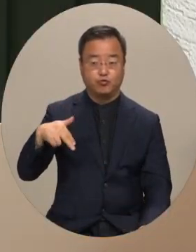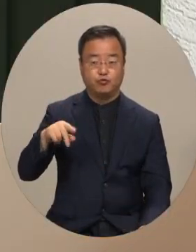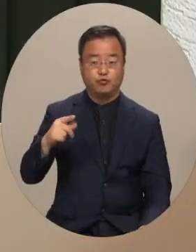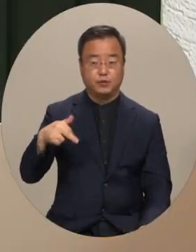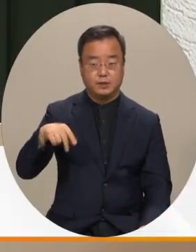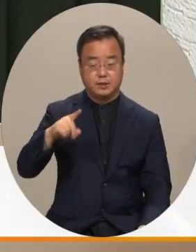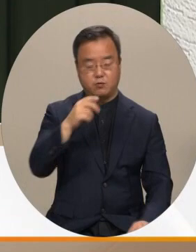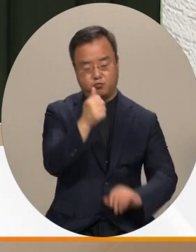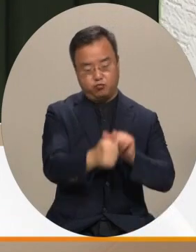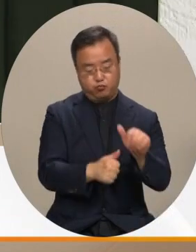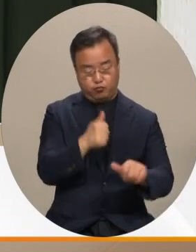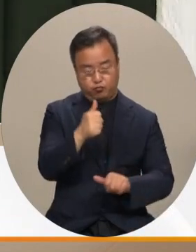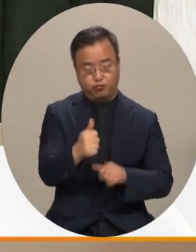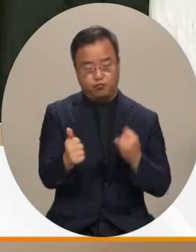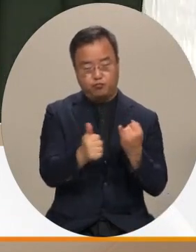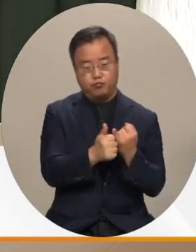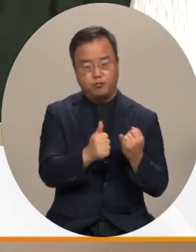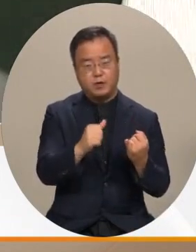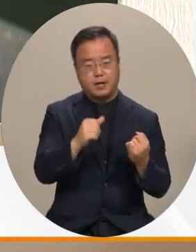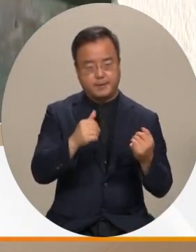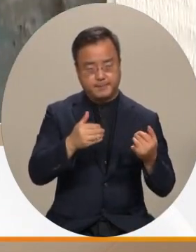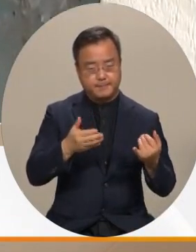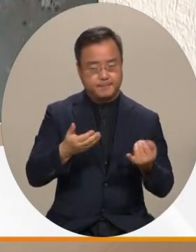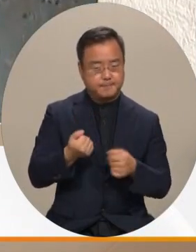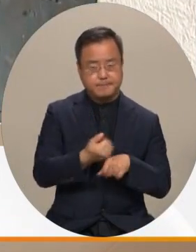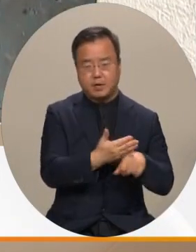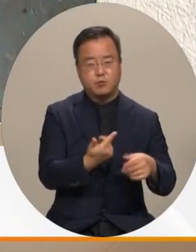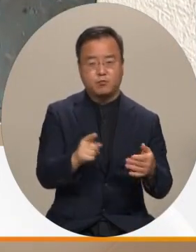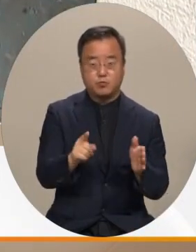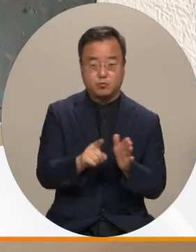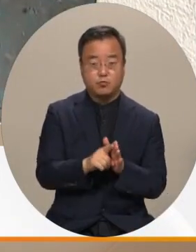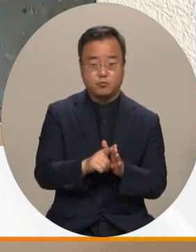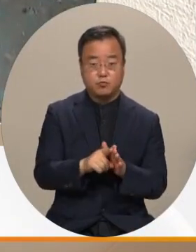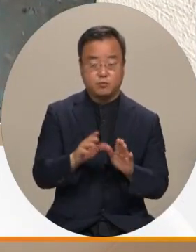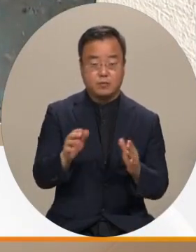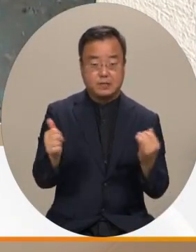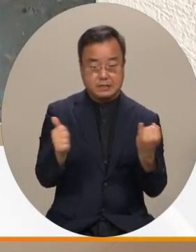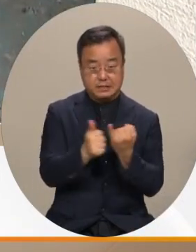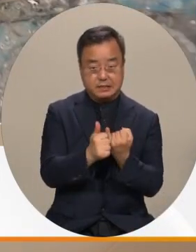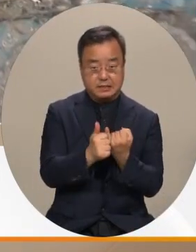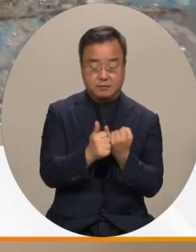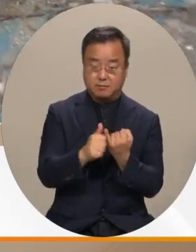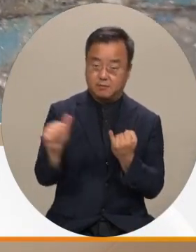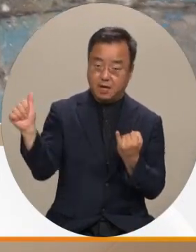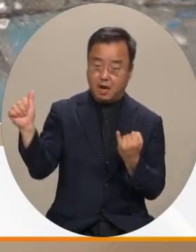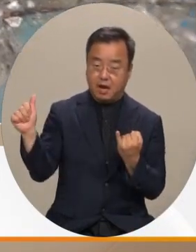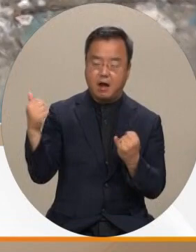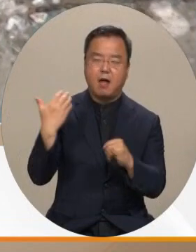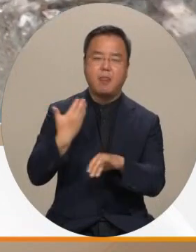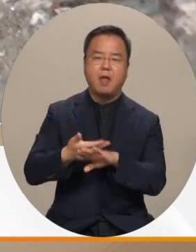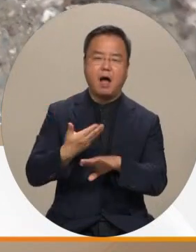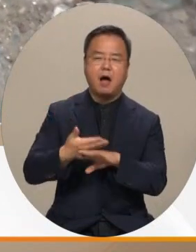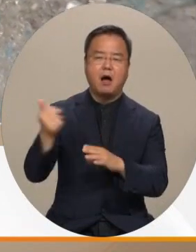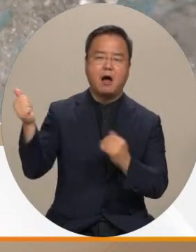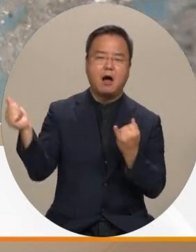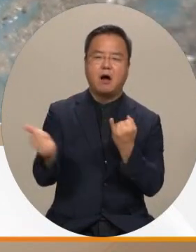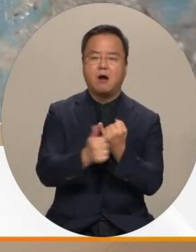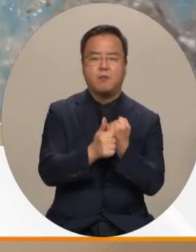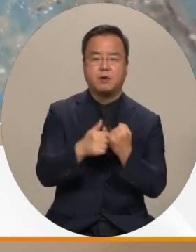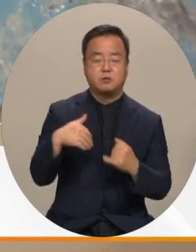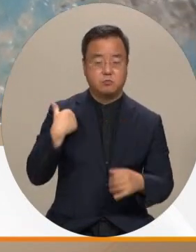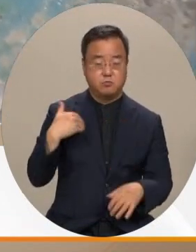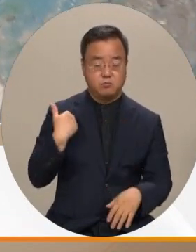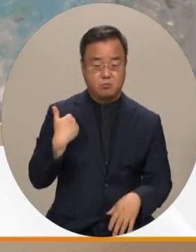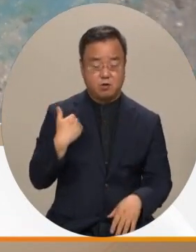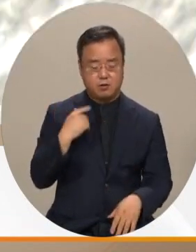전달하기 위한 그런 이제 생활 전략으로 보이는데요 만약에 짝짓기 후에 수컷이 떠나 버리면 다른 수컷과 암컷이 또 짝짓기를 하고 그럼